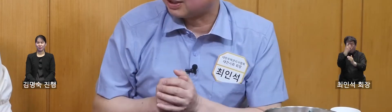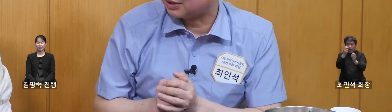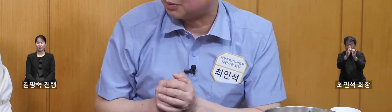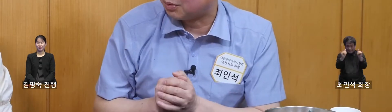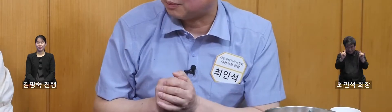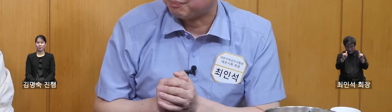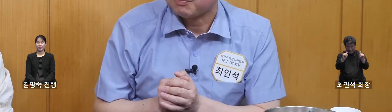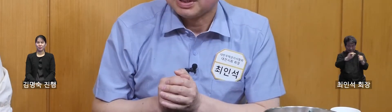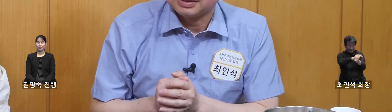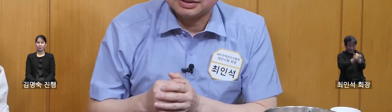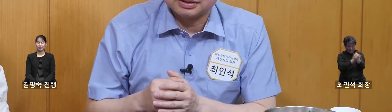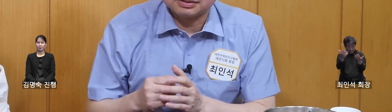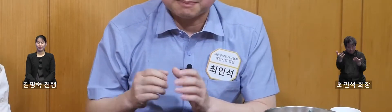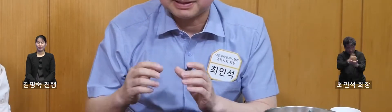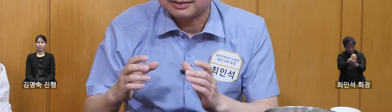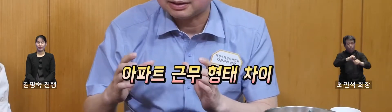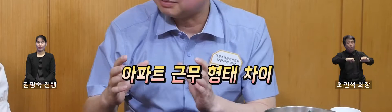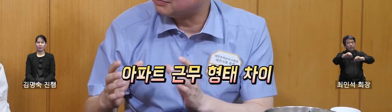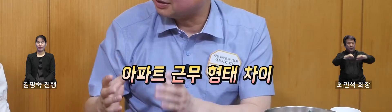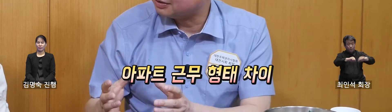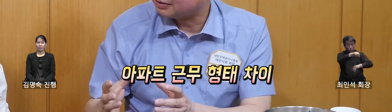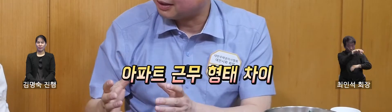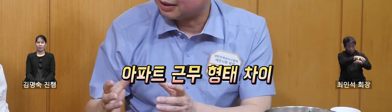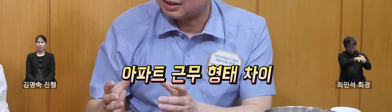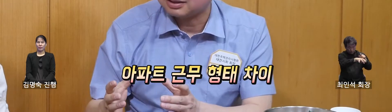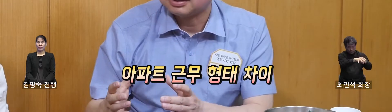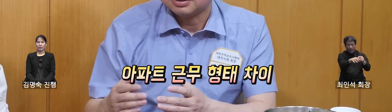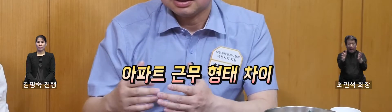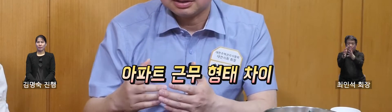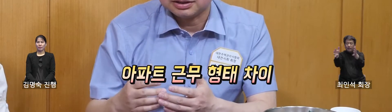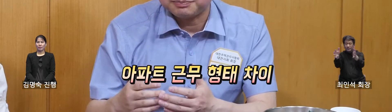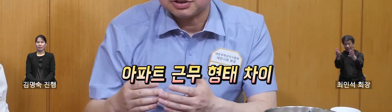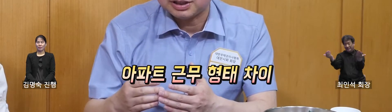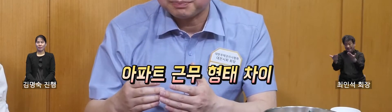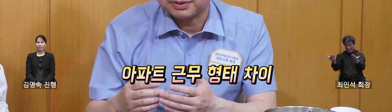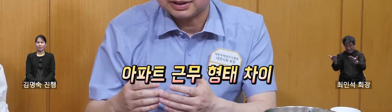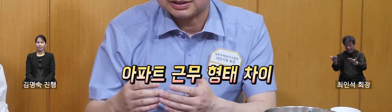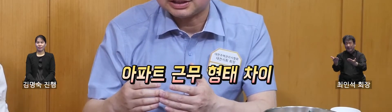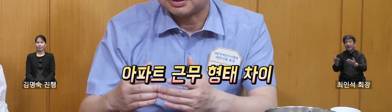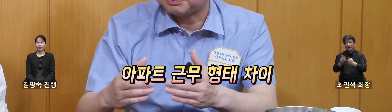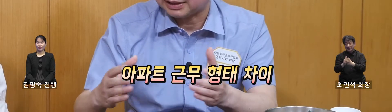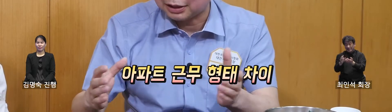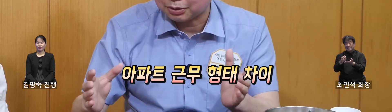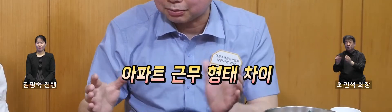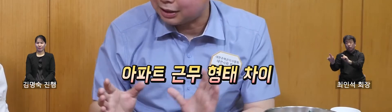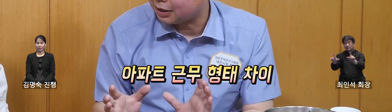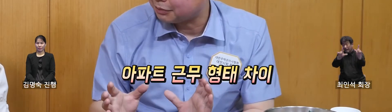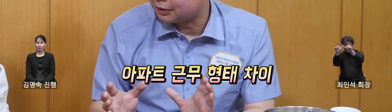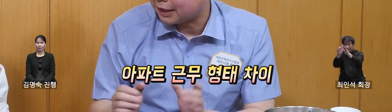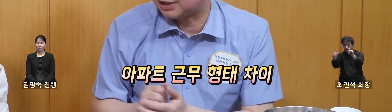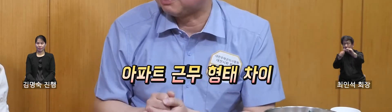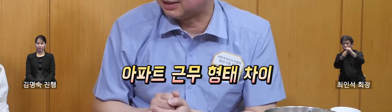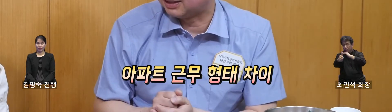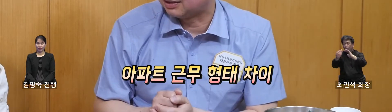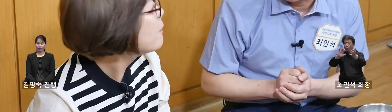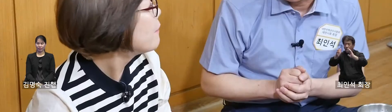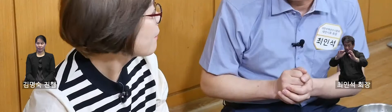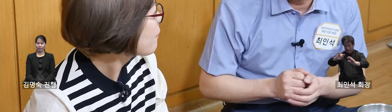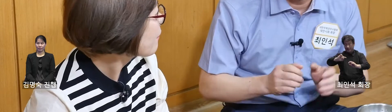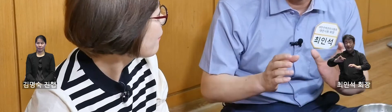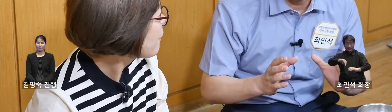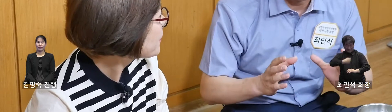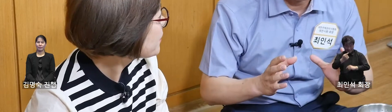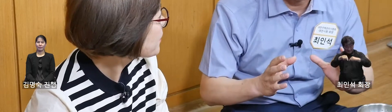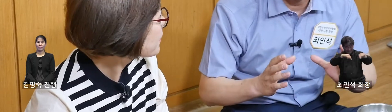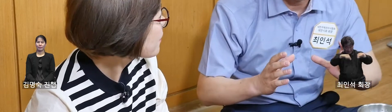활동하는 공간인 거고, 이제 그 아파트에 근무하는 형태가 입주자 대표회의가 직접 자체적으로 관리하면 자치관리,